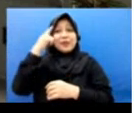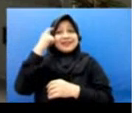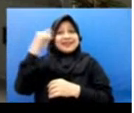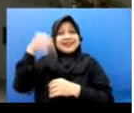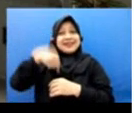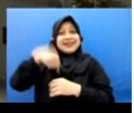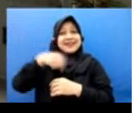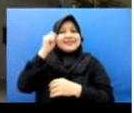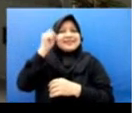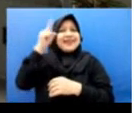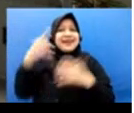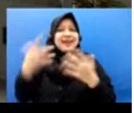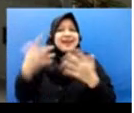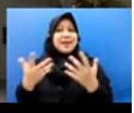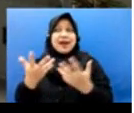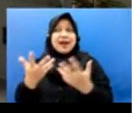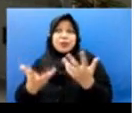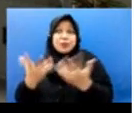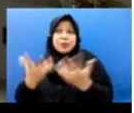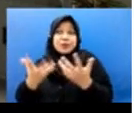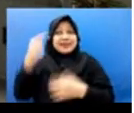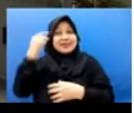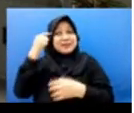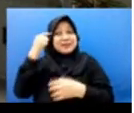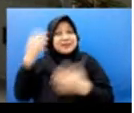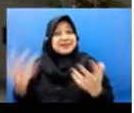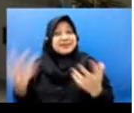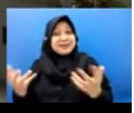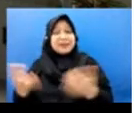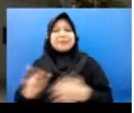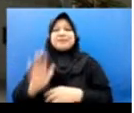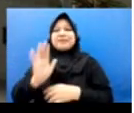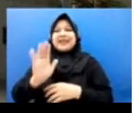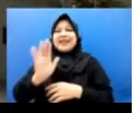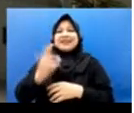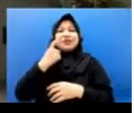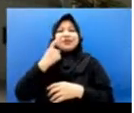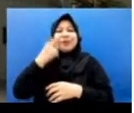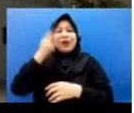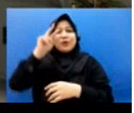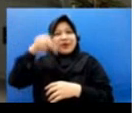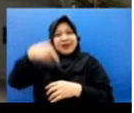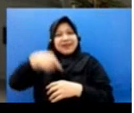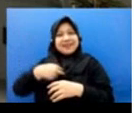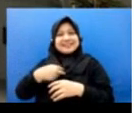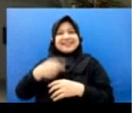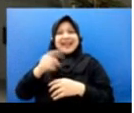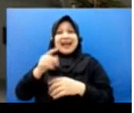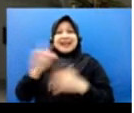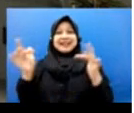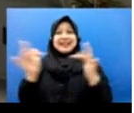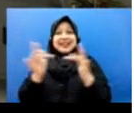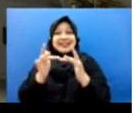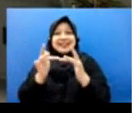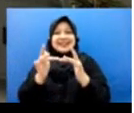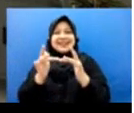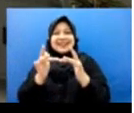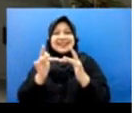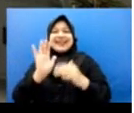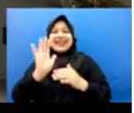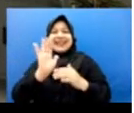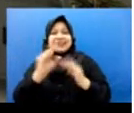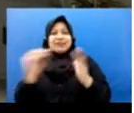terpikir akan sesuatu. Nah, jadi nanti kita akan melakukan refresh tersebut dalam sebuah tautan yang bisa langsung diklik